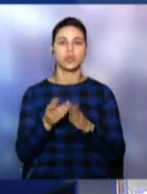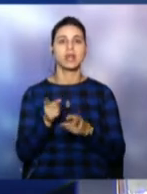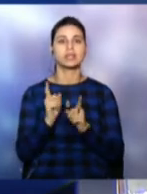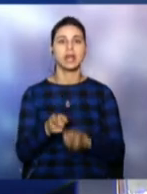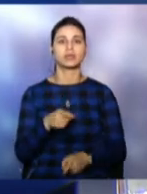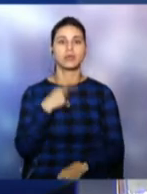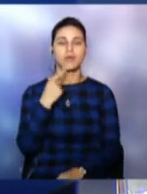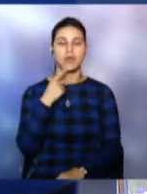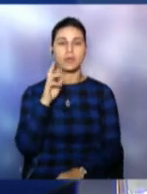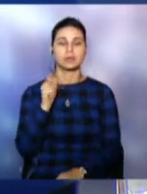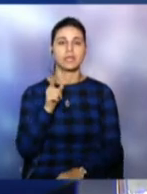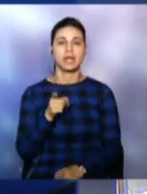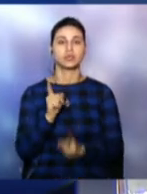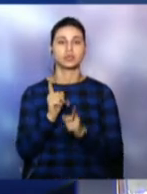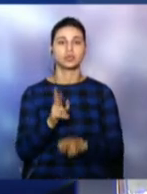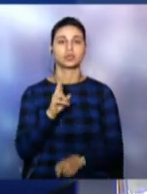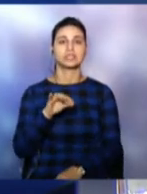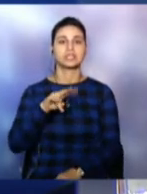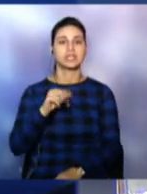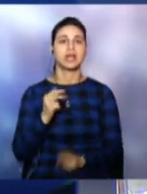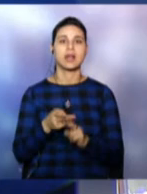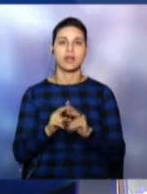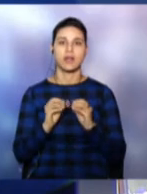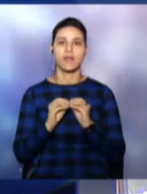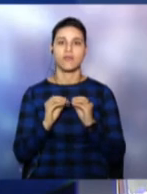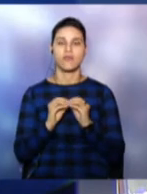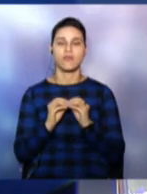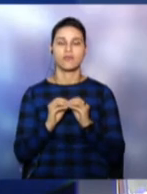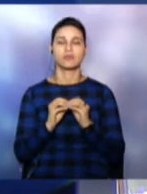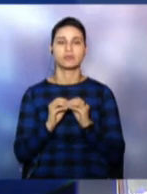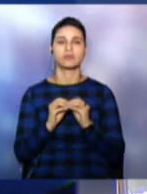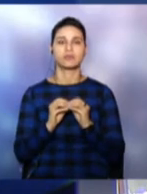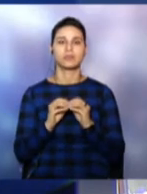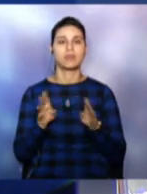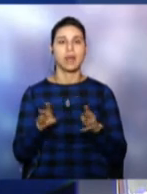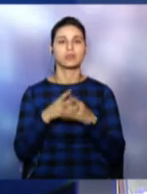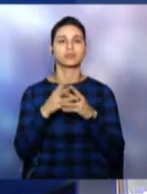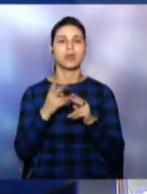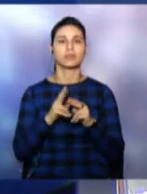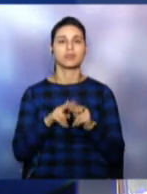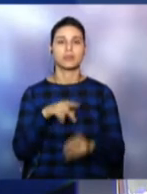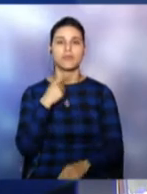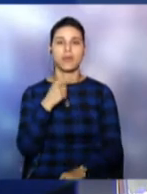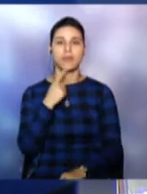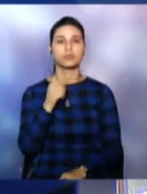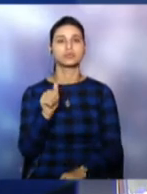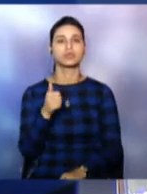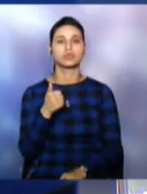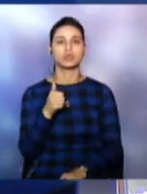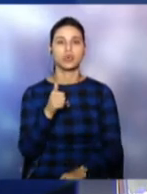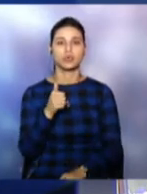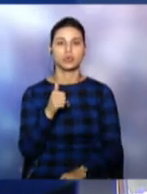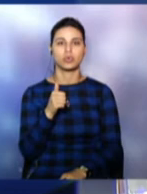ვლაპარაკობთ, ნატურალური სოიოს ცილაზე, ის არის შეუცვლელი ამინომჟავური ნაკრებით და ამიტომ განიხილება სოიოს ცილა როგორც ხორცის